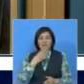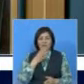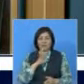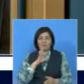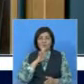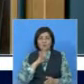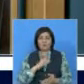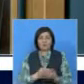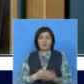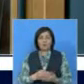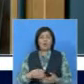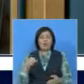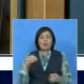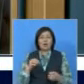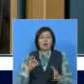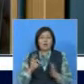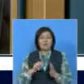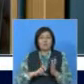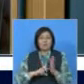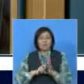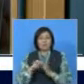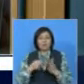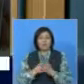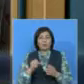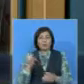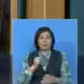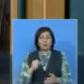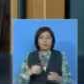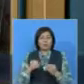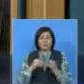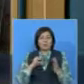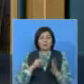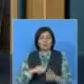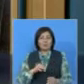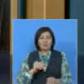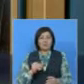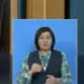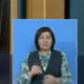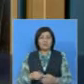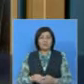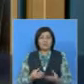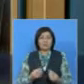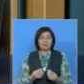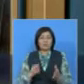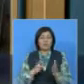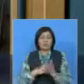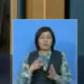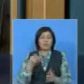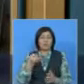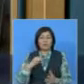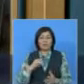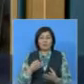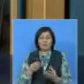сезона с октября по апрель месяц в размере 10 тысяч тенге. И на 9 мая мы